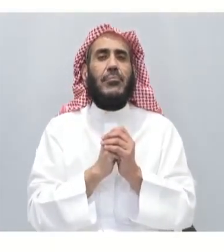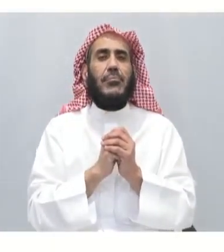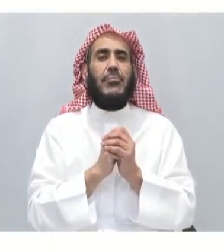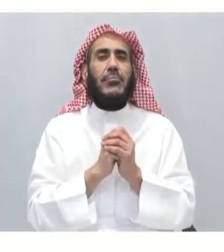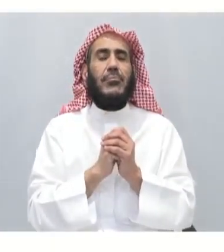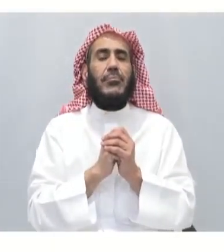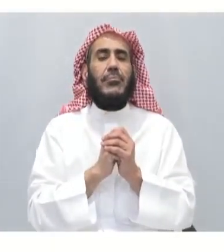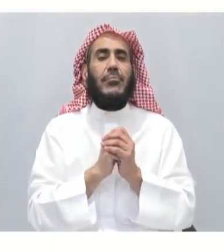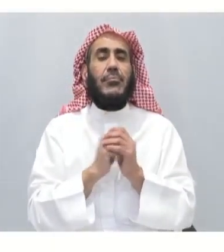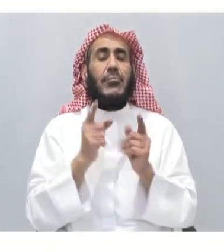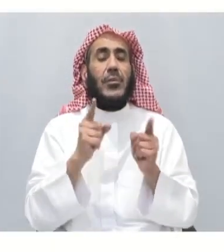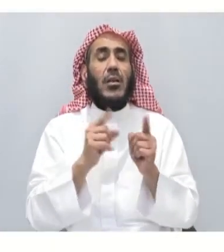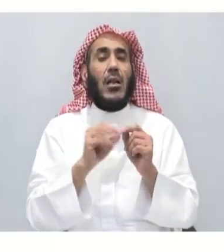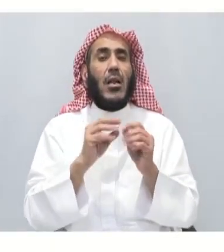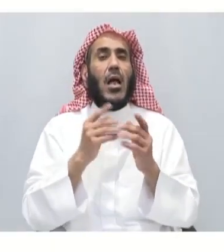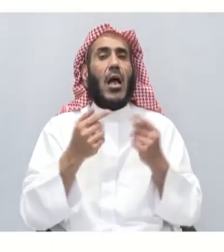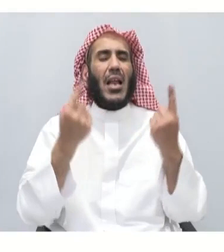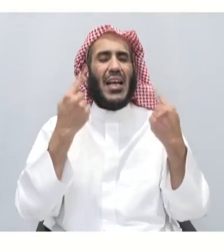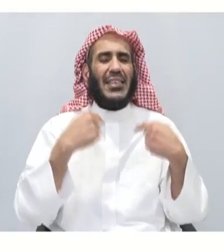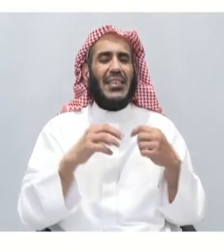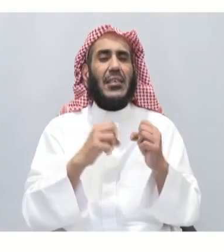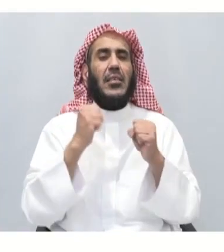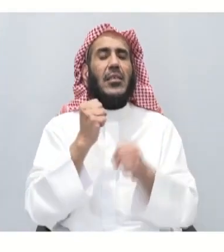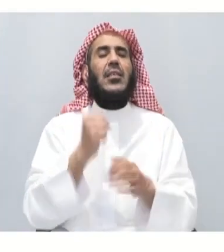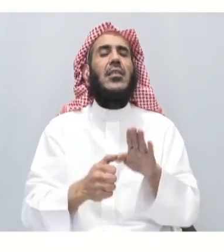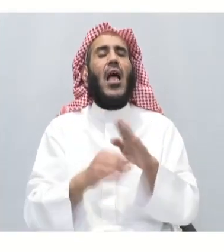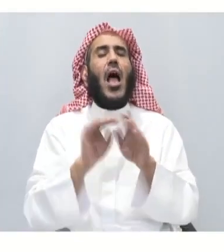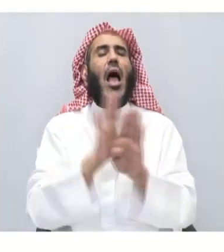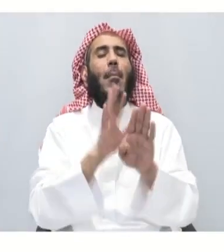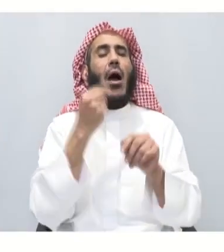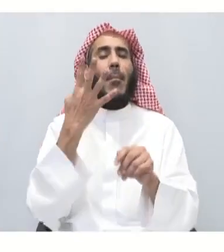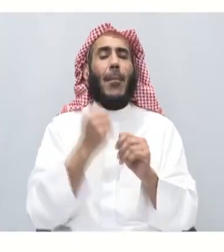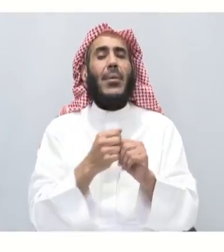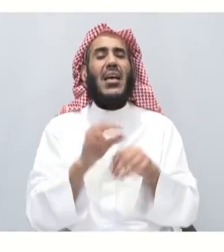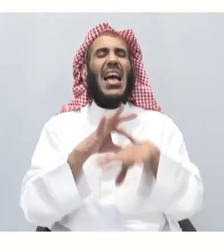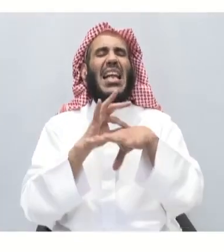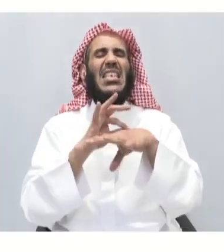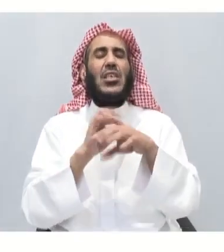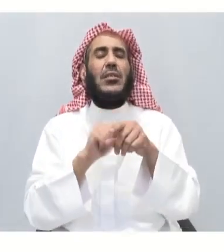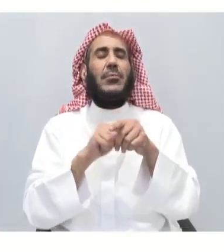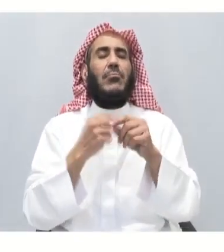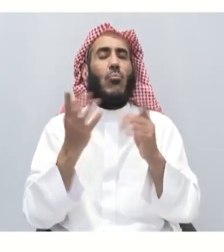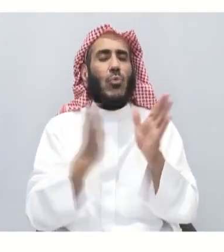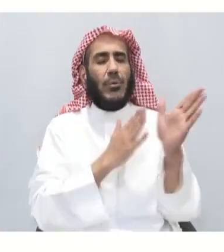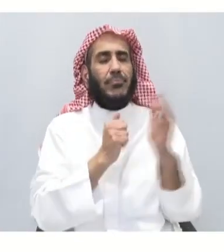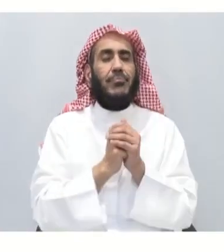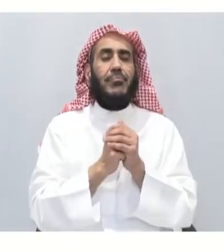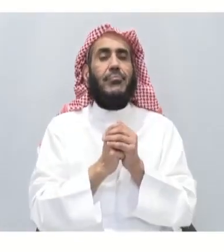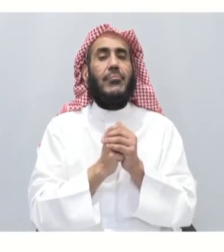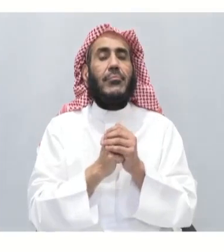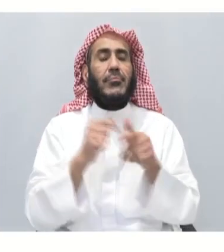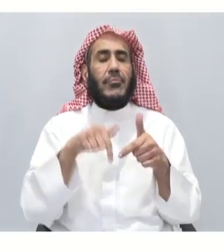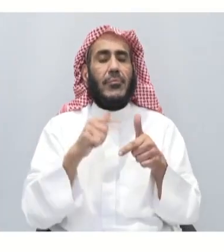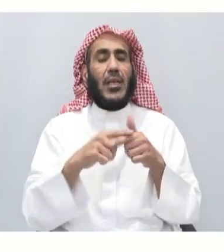والوتر ذكرنا ان اجهزه الدعامه هي اربعه اولا جلد وانتهينا منه